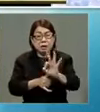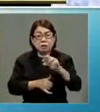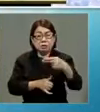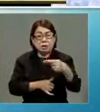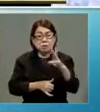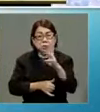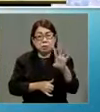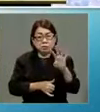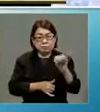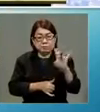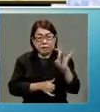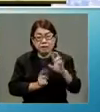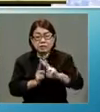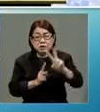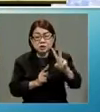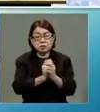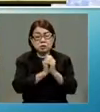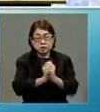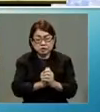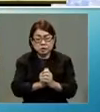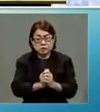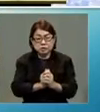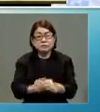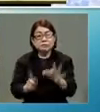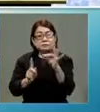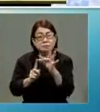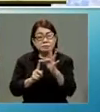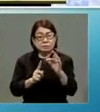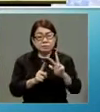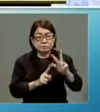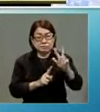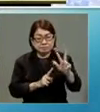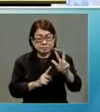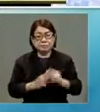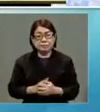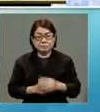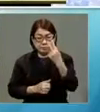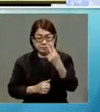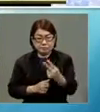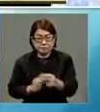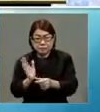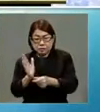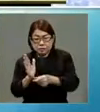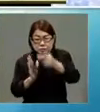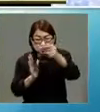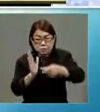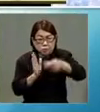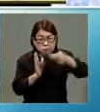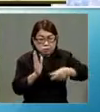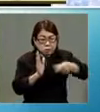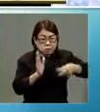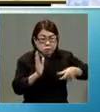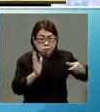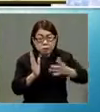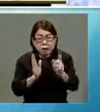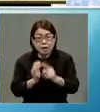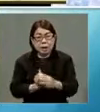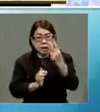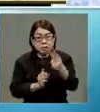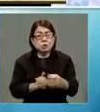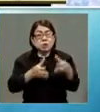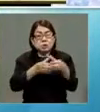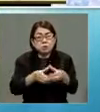96,148 แล้วจีนรองลงมาอันดับ2นะครับปากีสถานนะครับอันนี้ก็เห็นภาพนี้ก็จะทำให้เห็นว่าสถานการณ์ของเอเชียและ